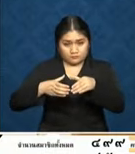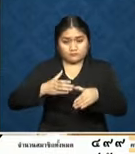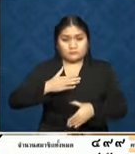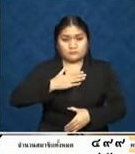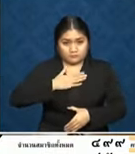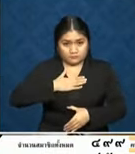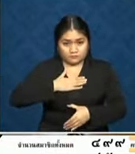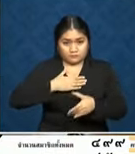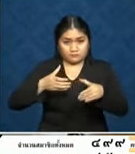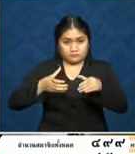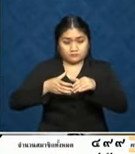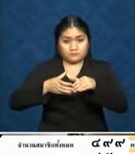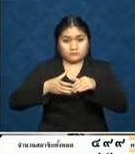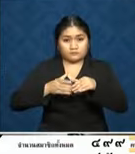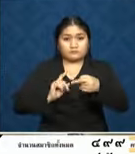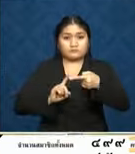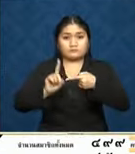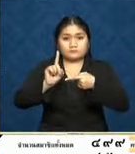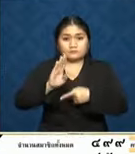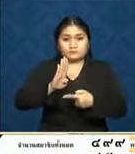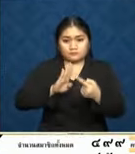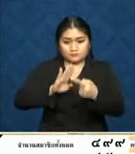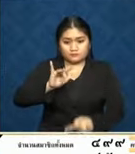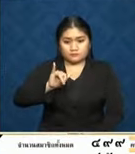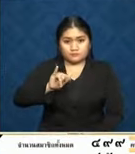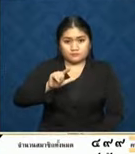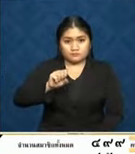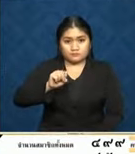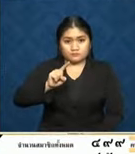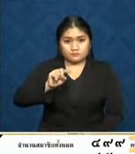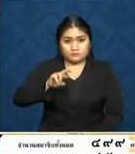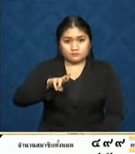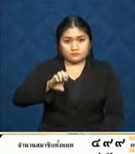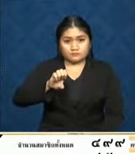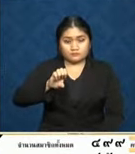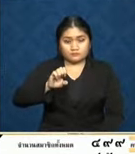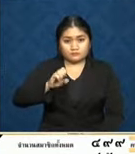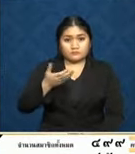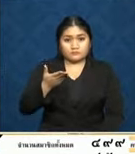านครับคือท่านปุณสิริบุญยเกียรติขอพูดรับรองด้วยครับ